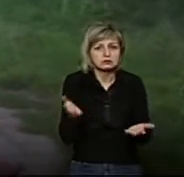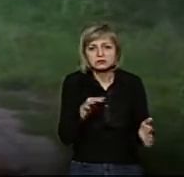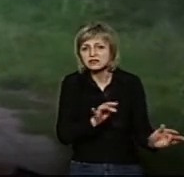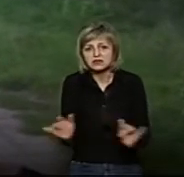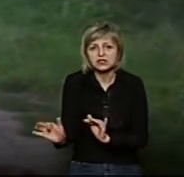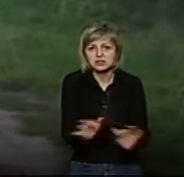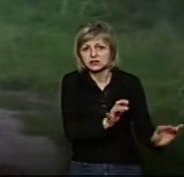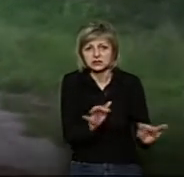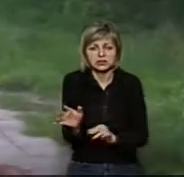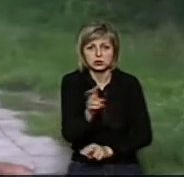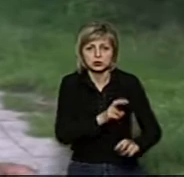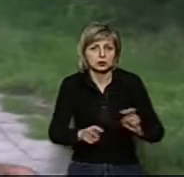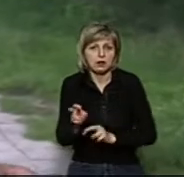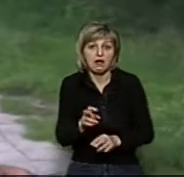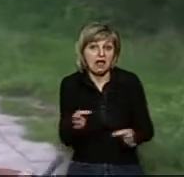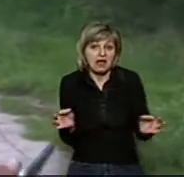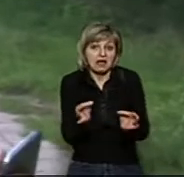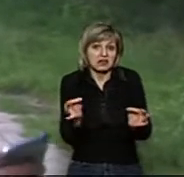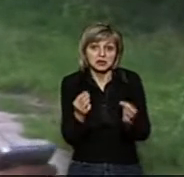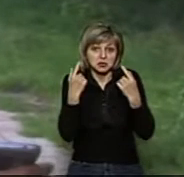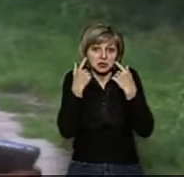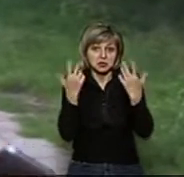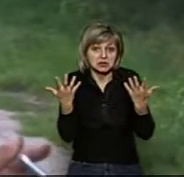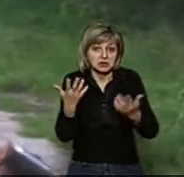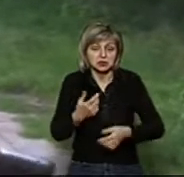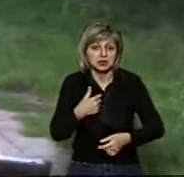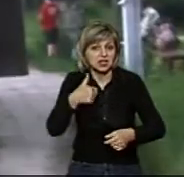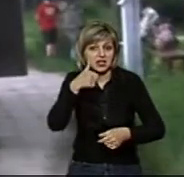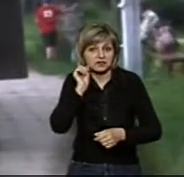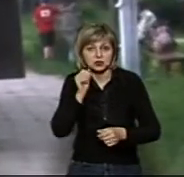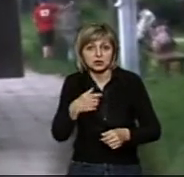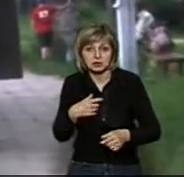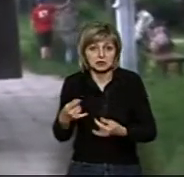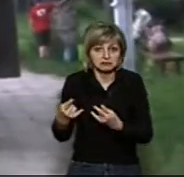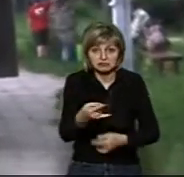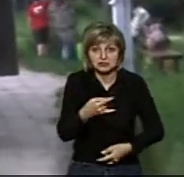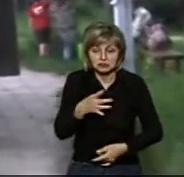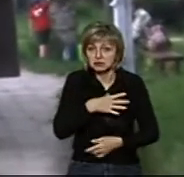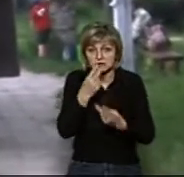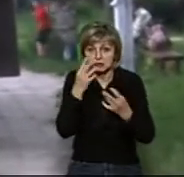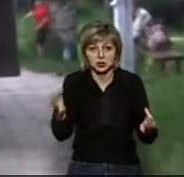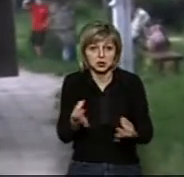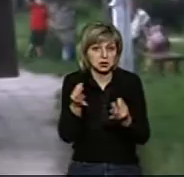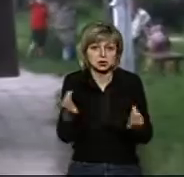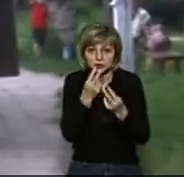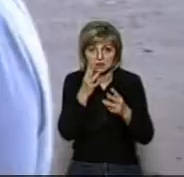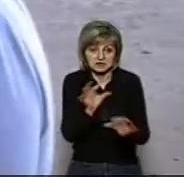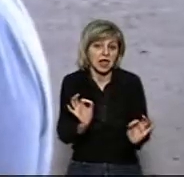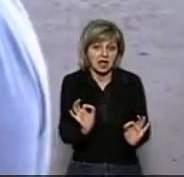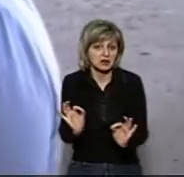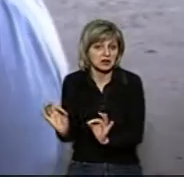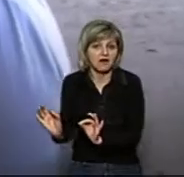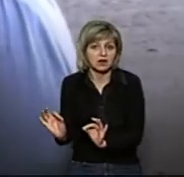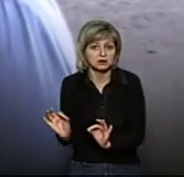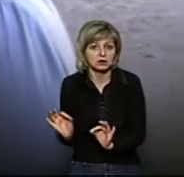немає. То нічого, навіть нічого не було. Ну, я вчора їздив, так само нічого. Я не знаю, що я тут неадекватного не бачив, всі адекватні якісь.